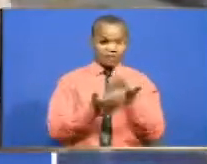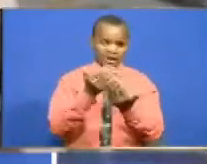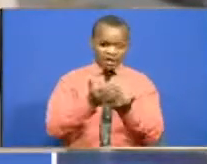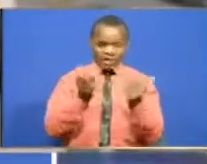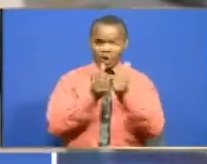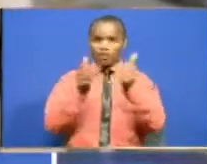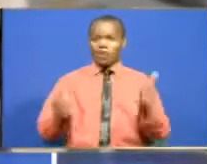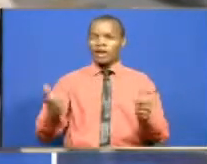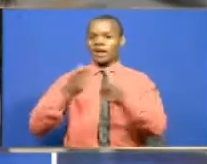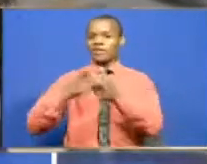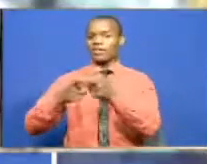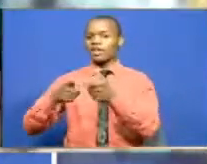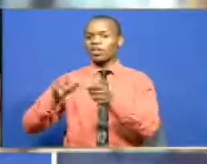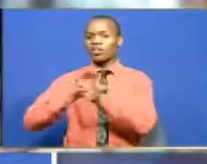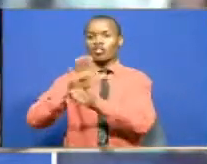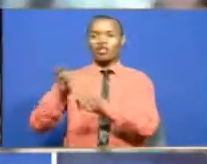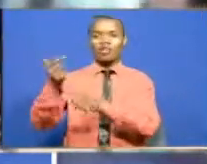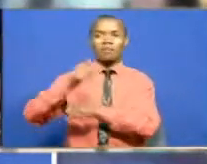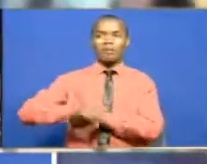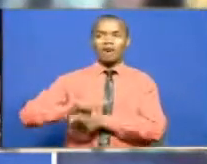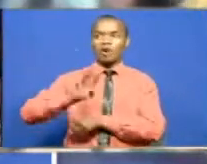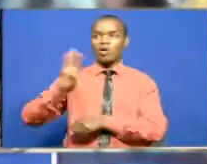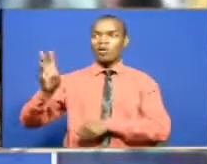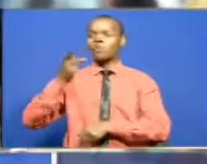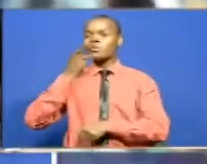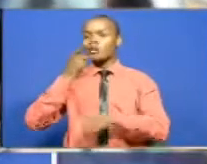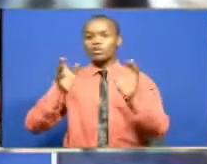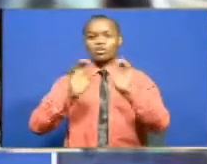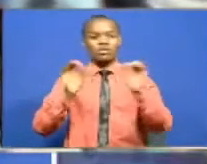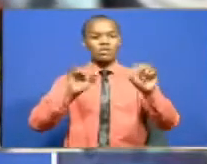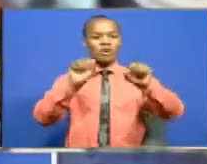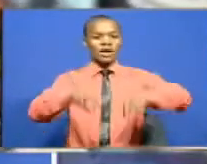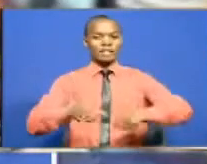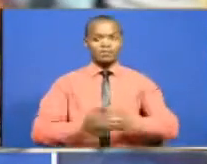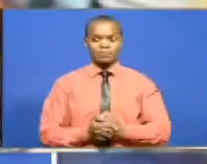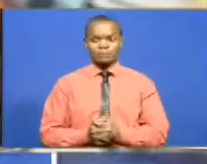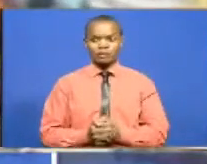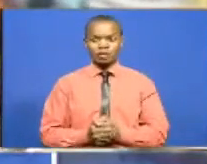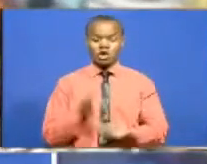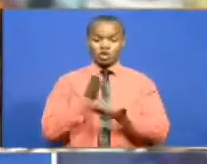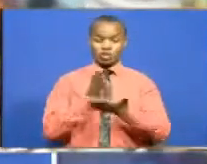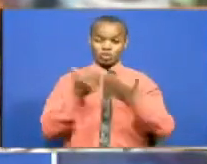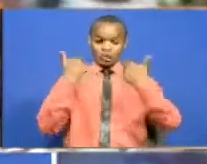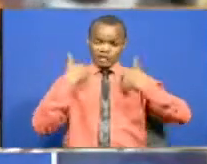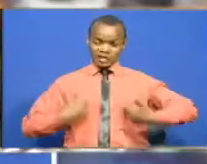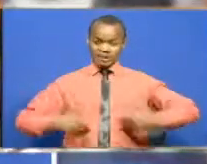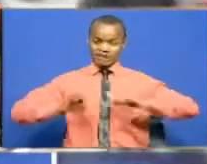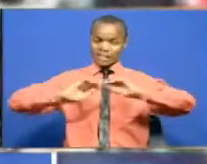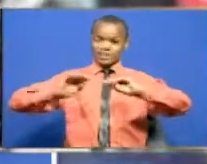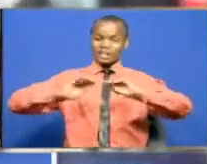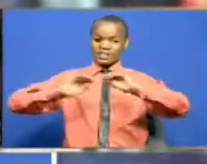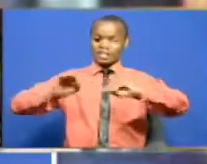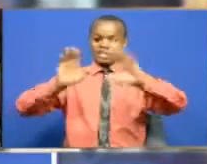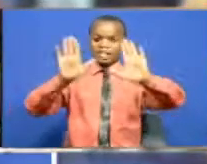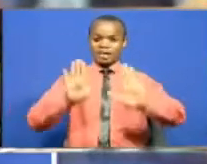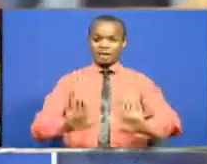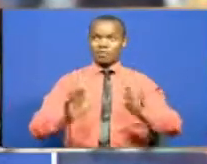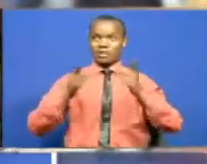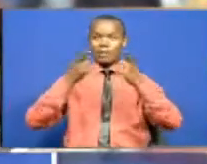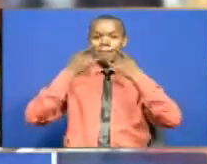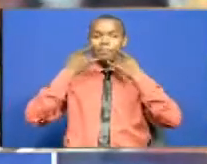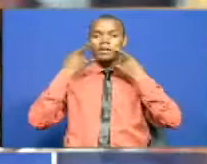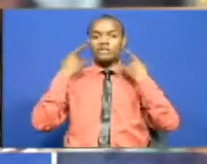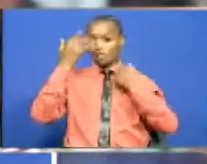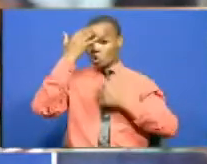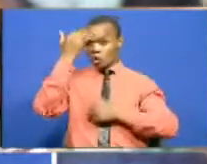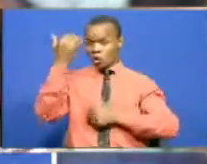itaweza ingia West Pokot. Pia naongeza na mafundisho. Tunafunza hawa umuhimu ya kuvaa hii kitu kwa sababu